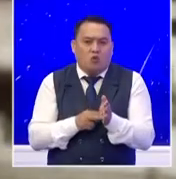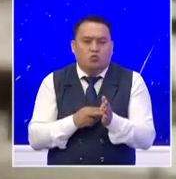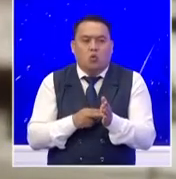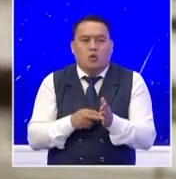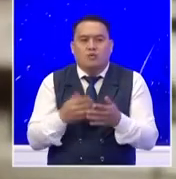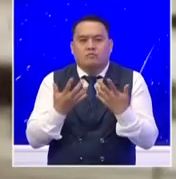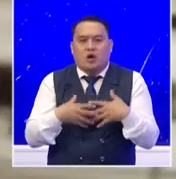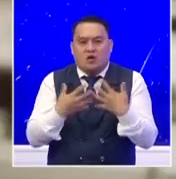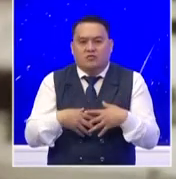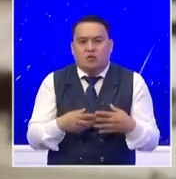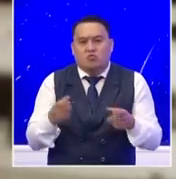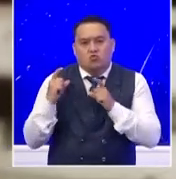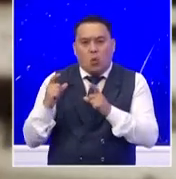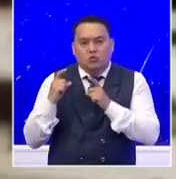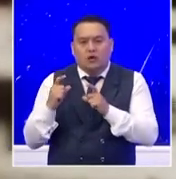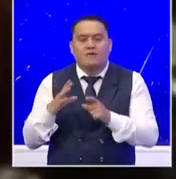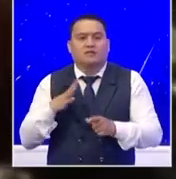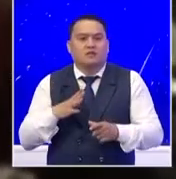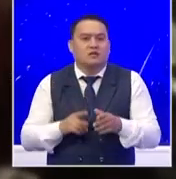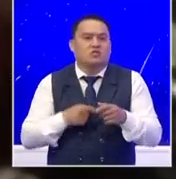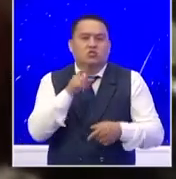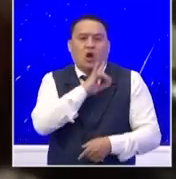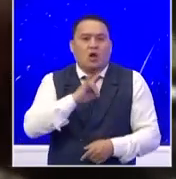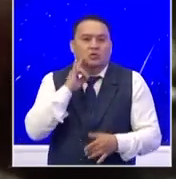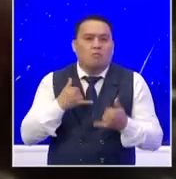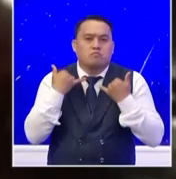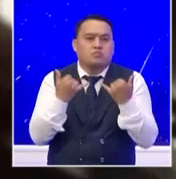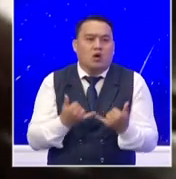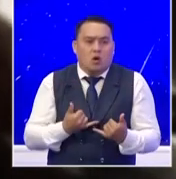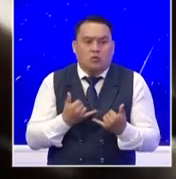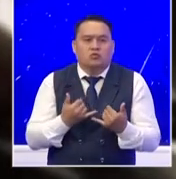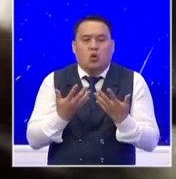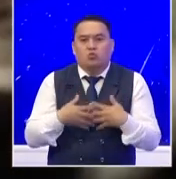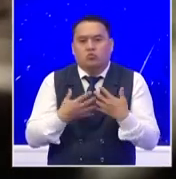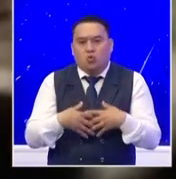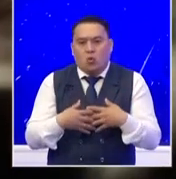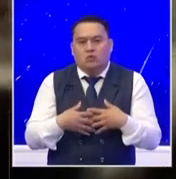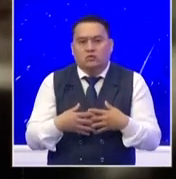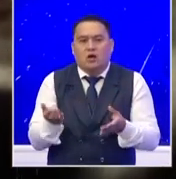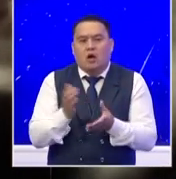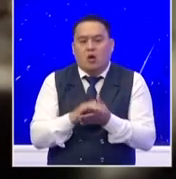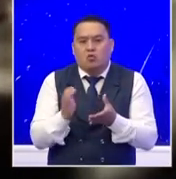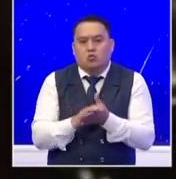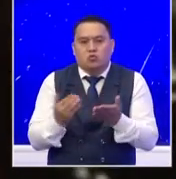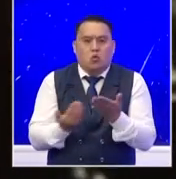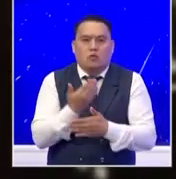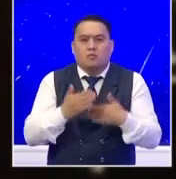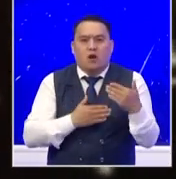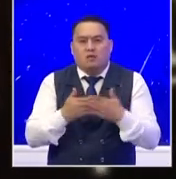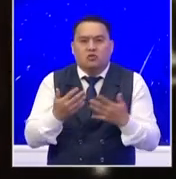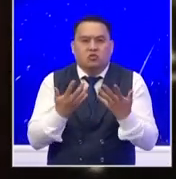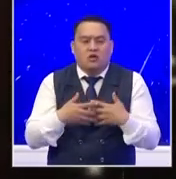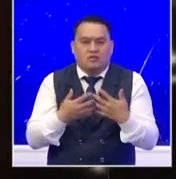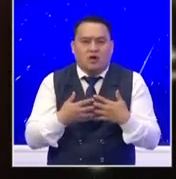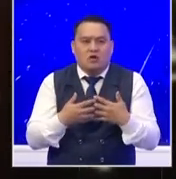учет перевозимых грузов. Свой следующий этап жизни женщина посвятила цифрам и счету. Так началось ее знакомство с новой для нее профессией счетовода